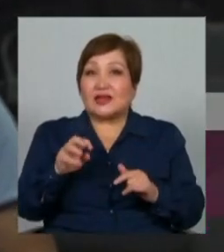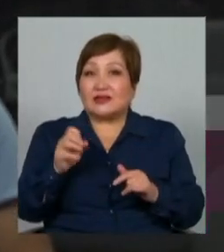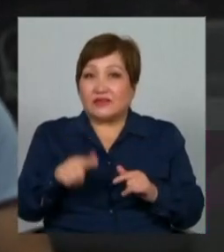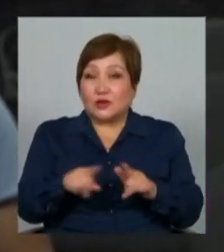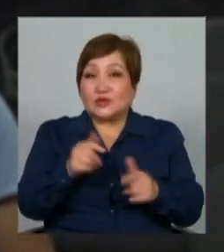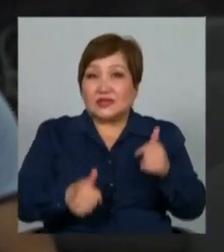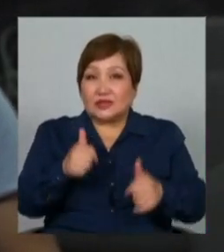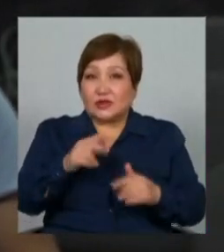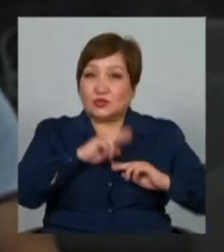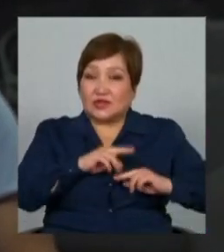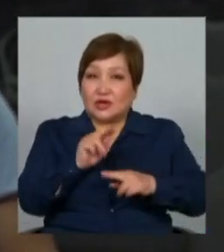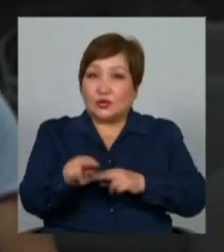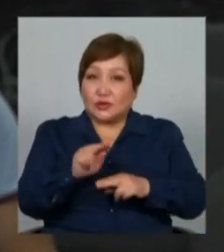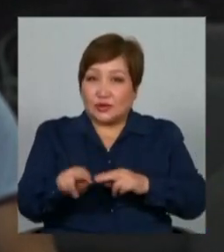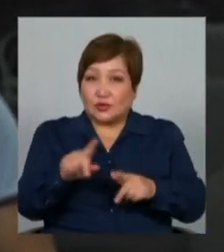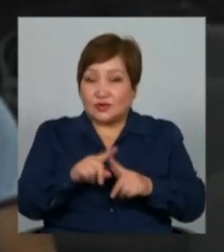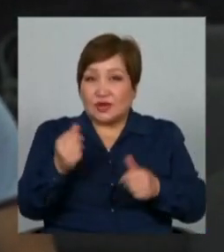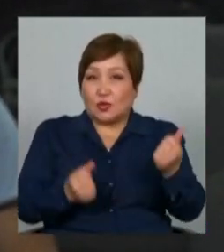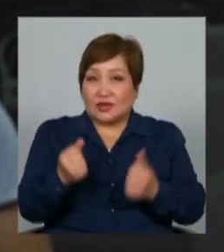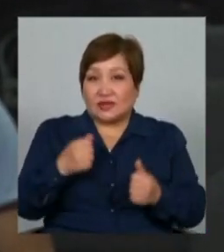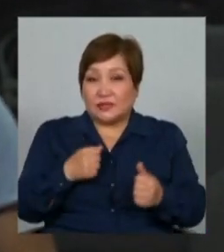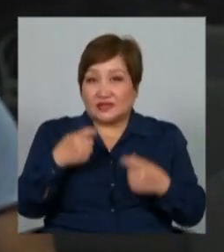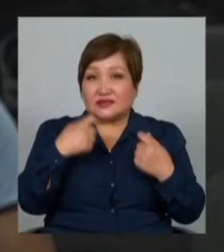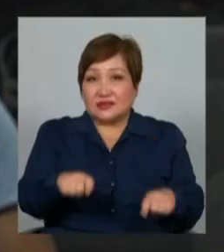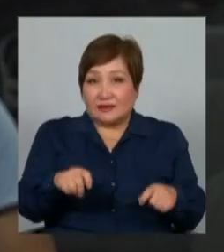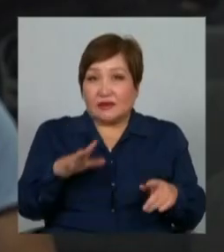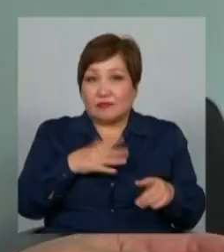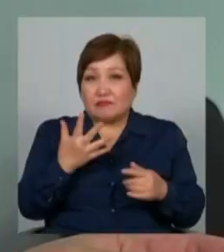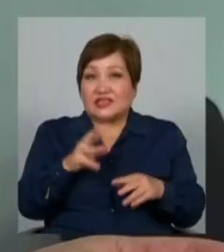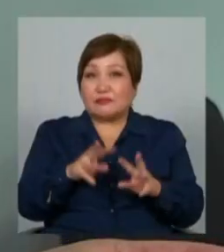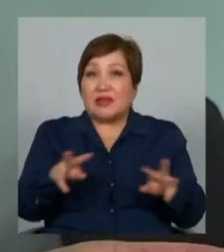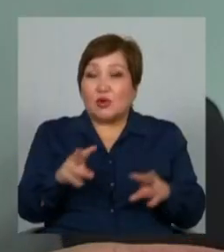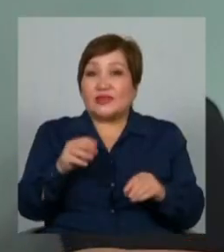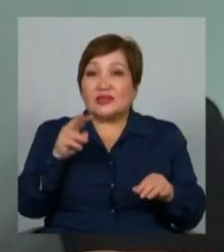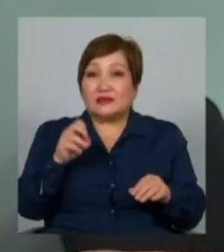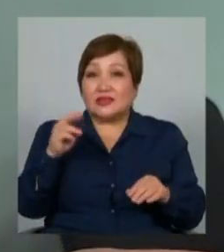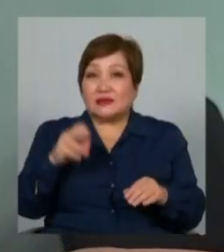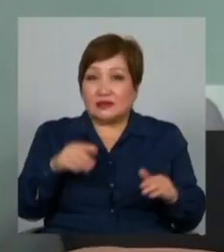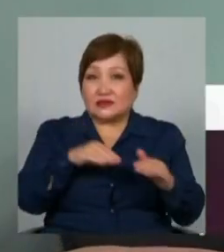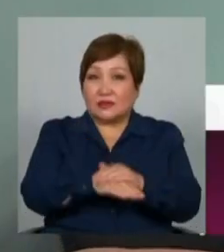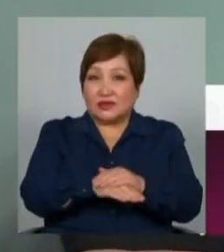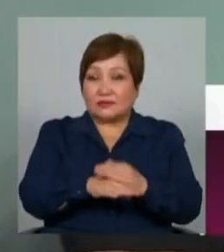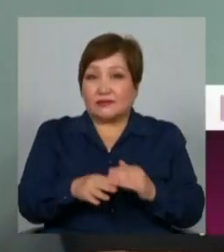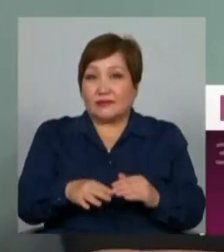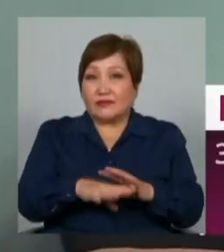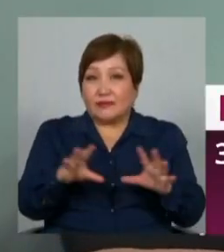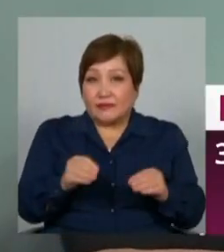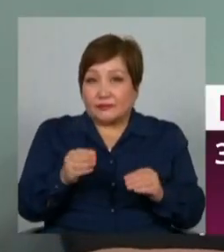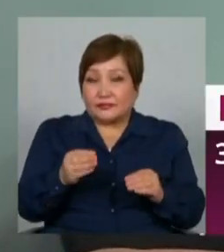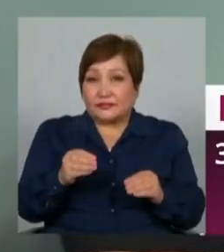үйретті. Толық сенген соң көлігімді сатып, ең минималды 5 миллион теңгемді салдым. Мен бұл жерде кейбір салымшылардың